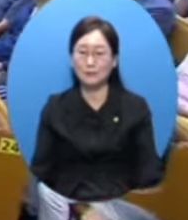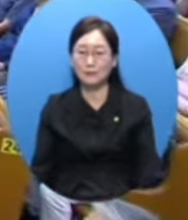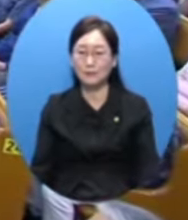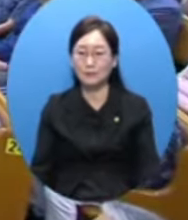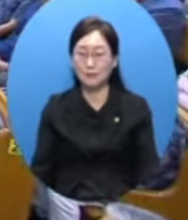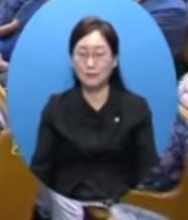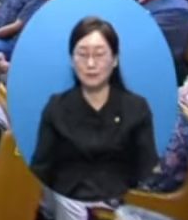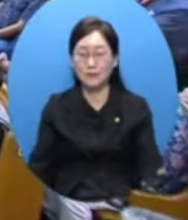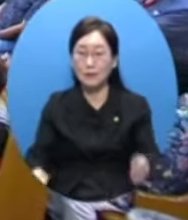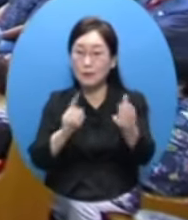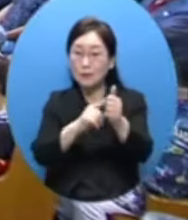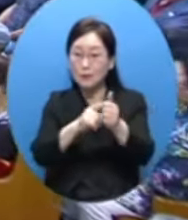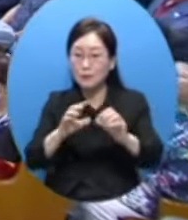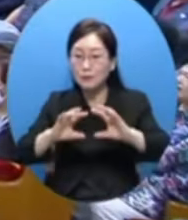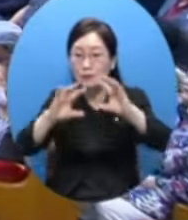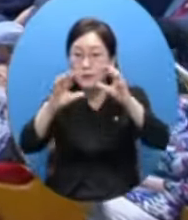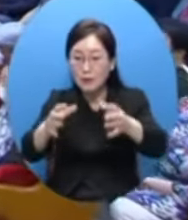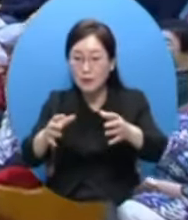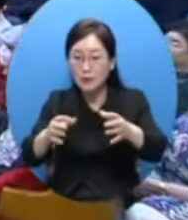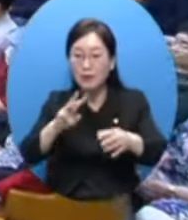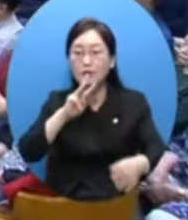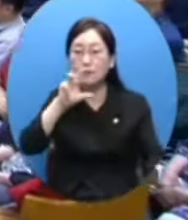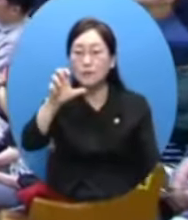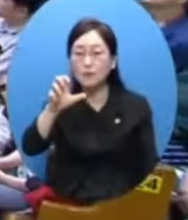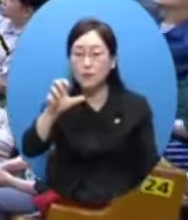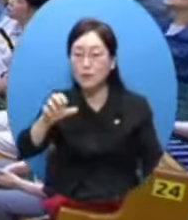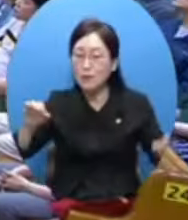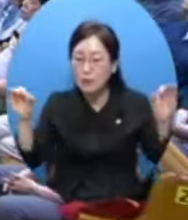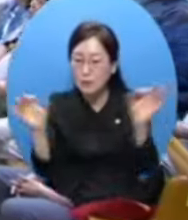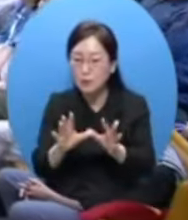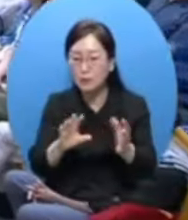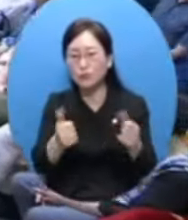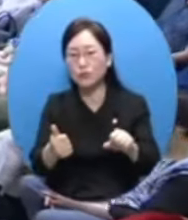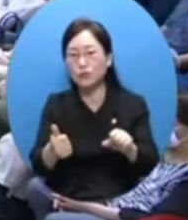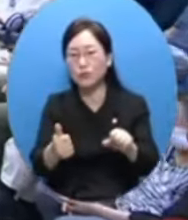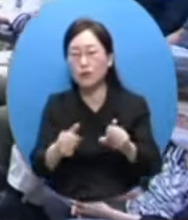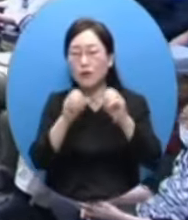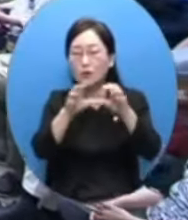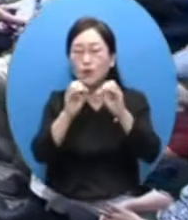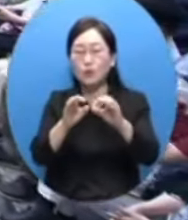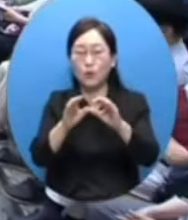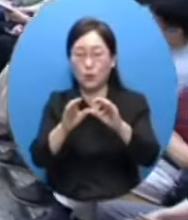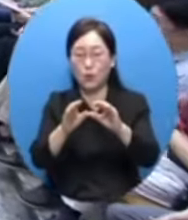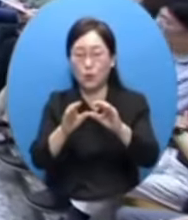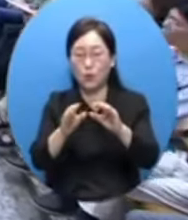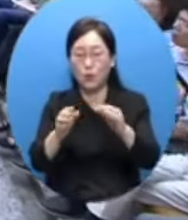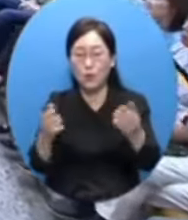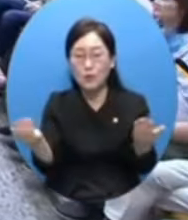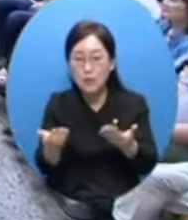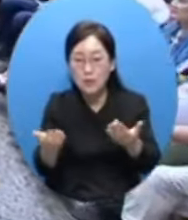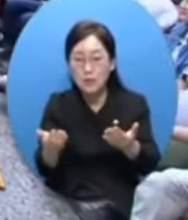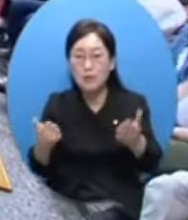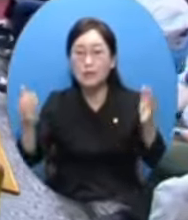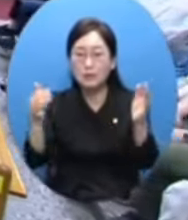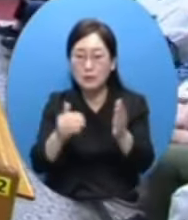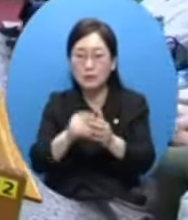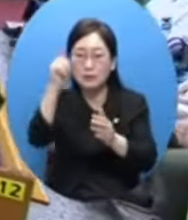그는 비록 이 세상에서 35년이라는 짧은 인생, 짧은 선교사의 사역을 마치고 천국으로